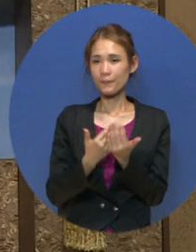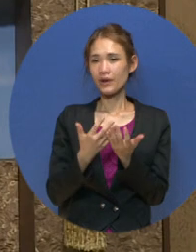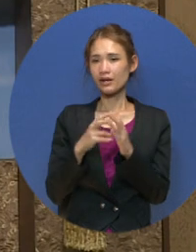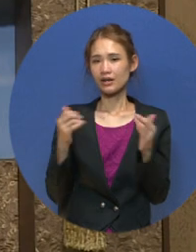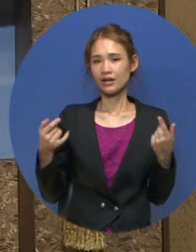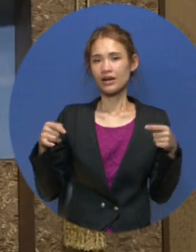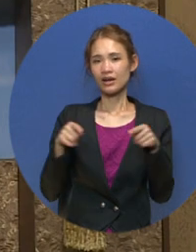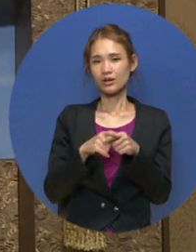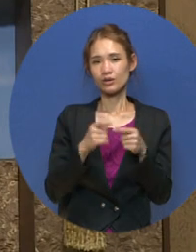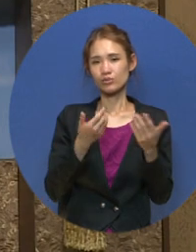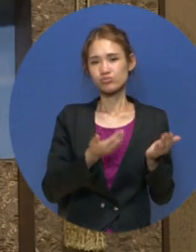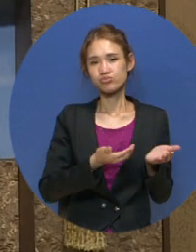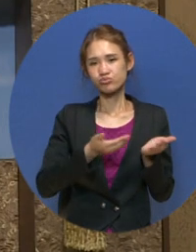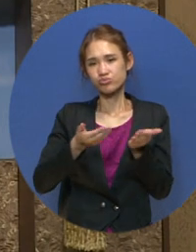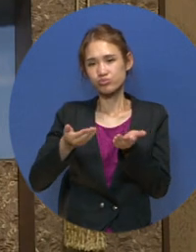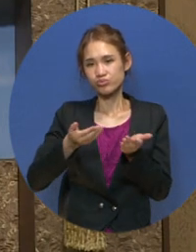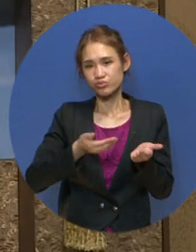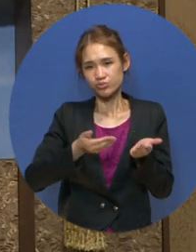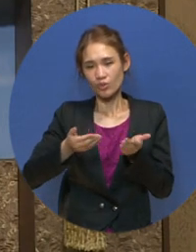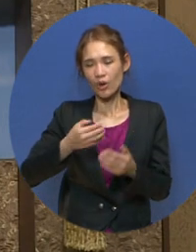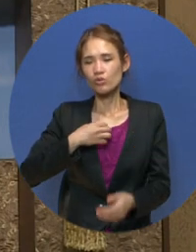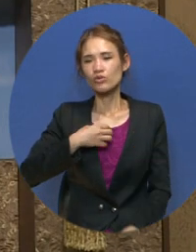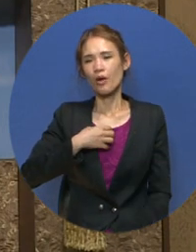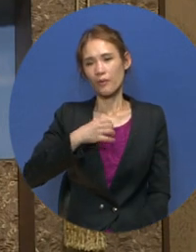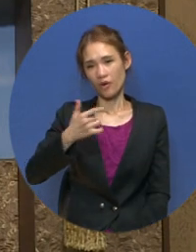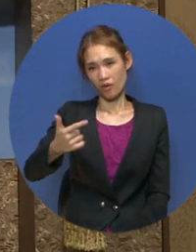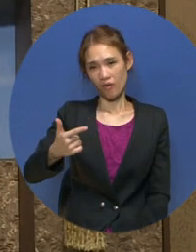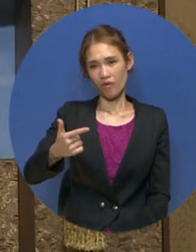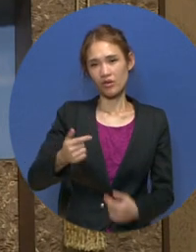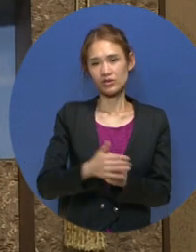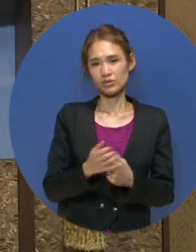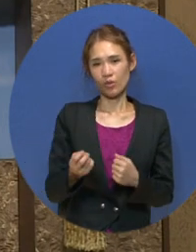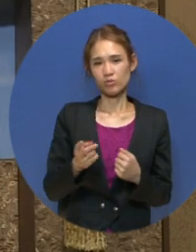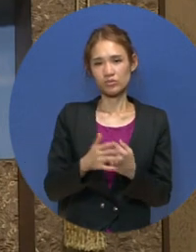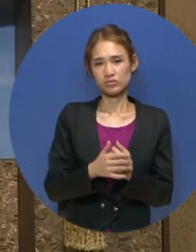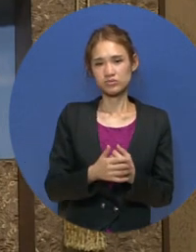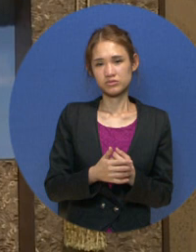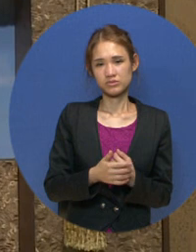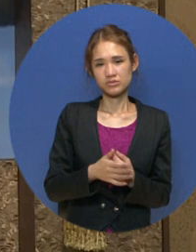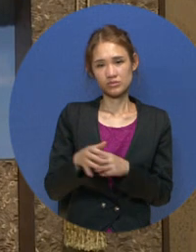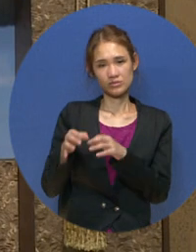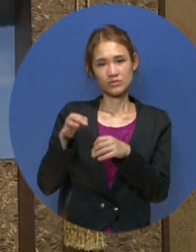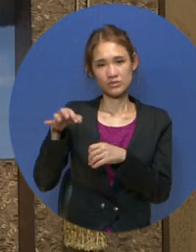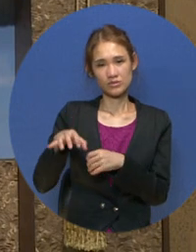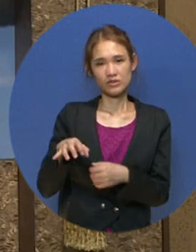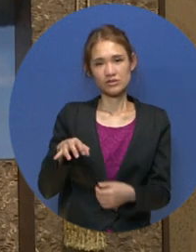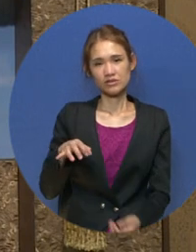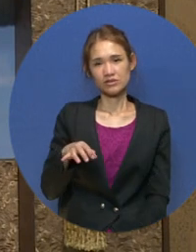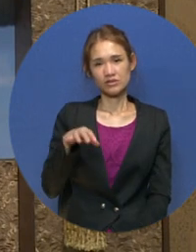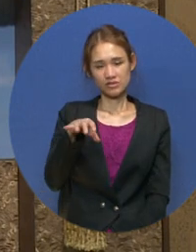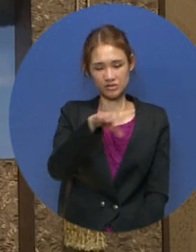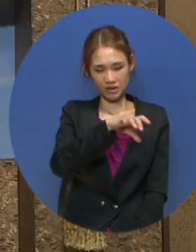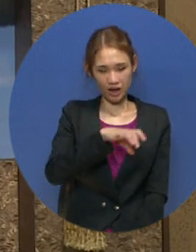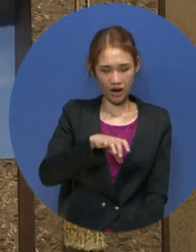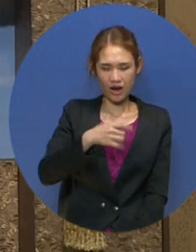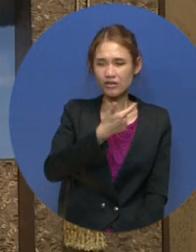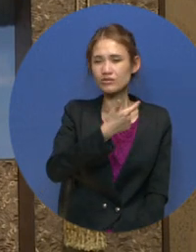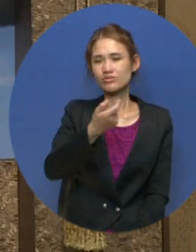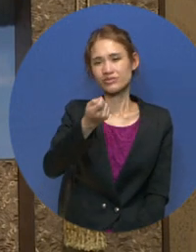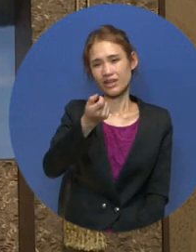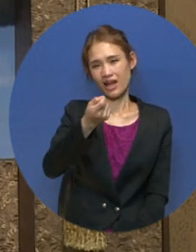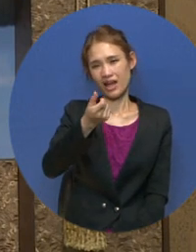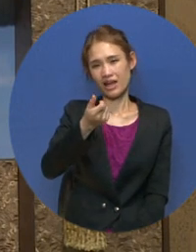물류를 옮기는 일에 좀 위험이 좀 많이 따르고요. 또 저희 물류장이나 매장이 이렇게 생각보다 크지 않기